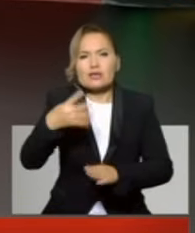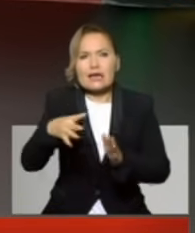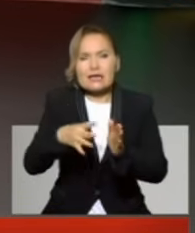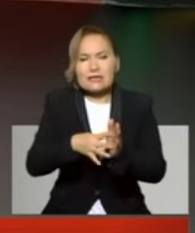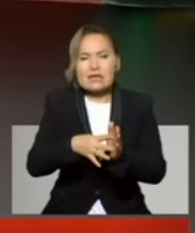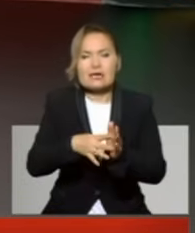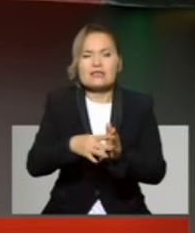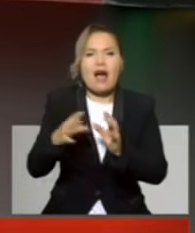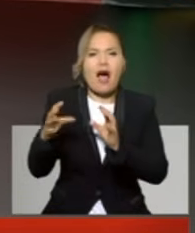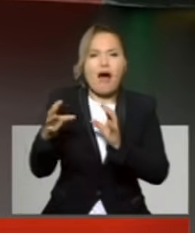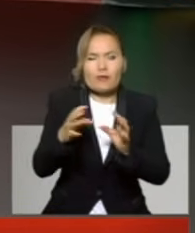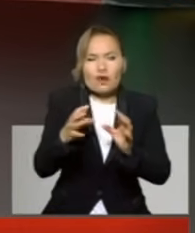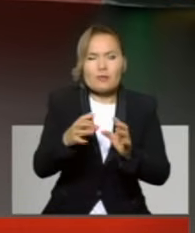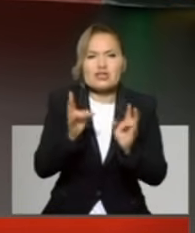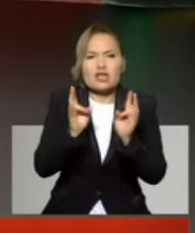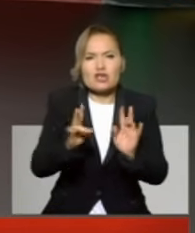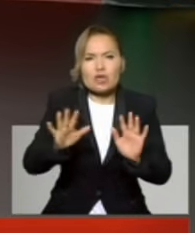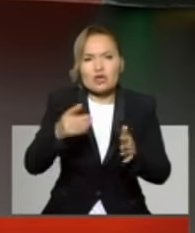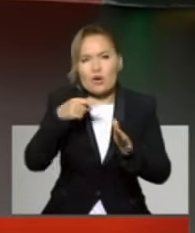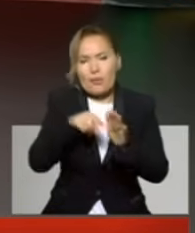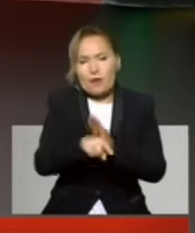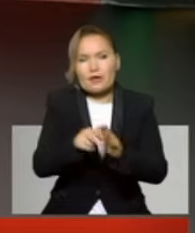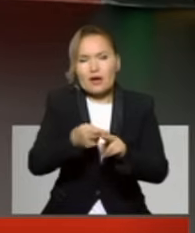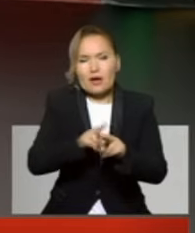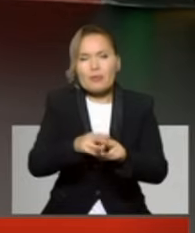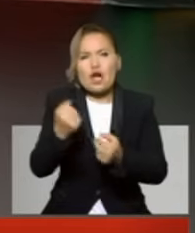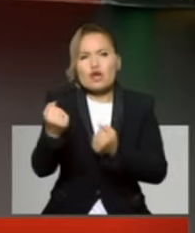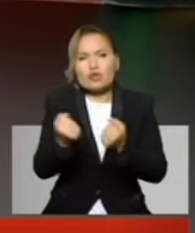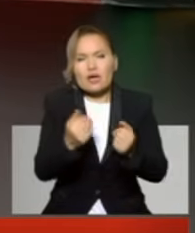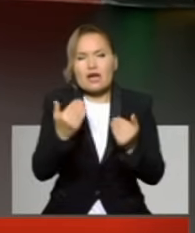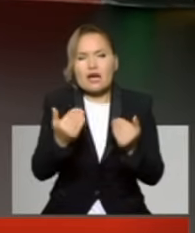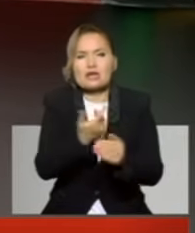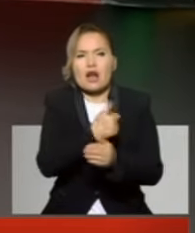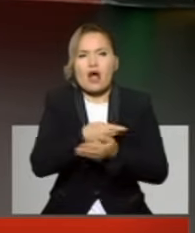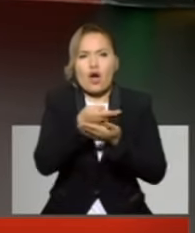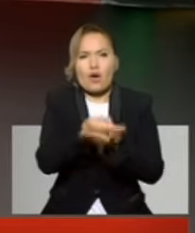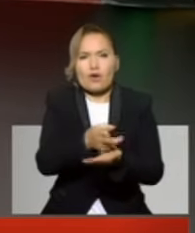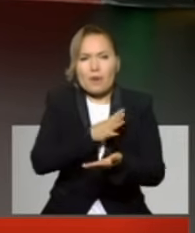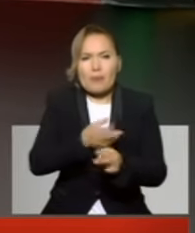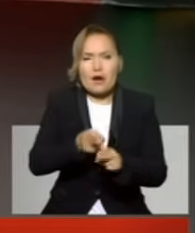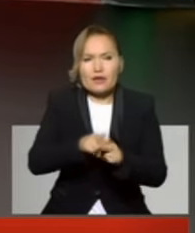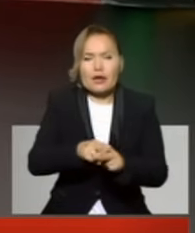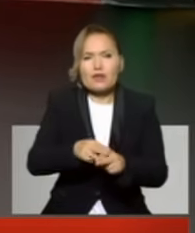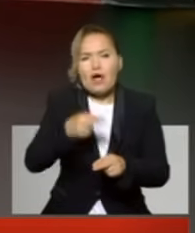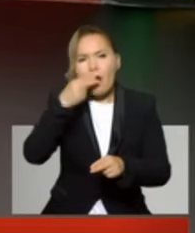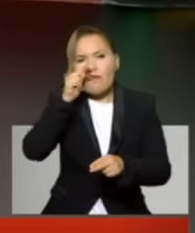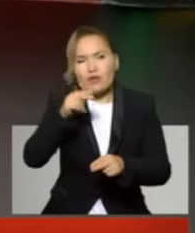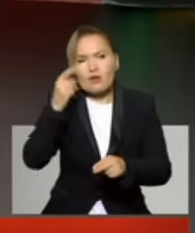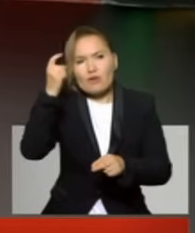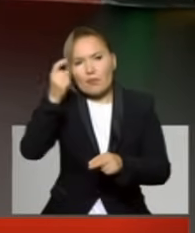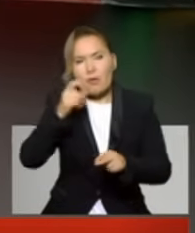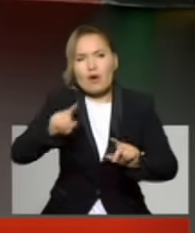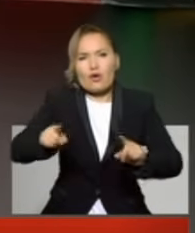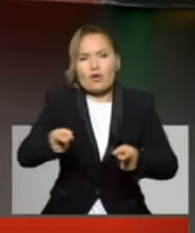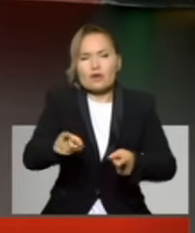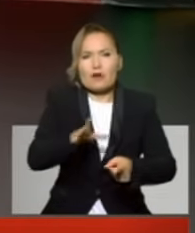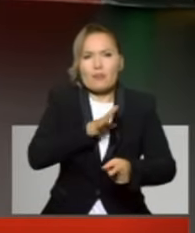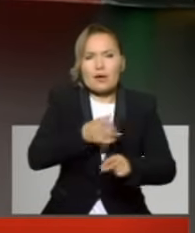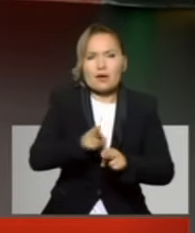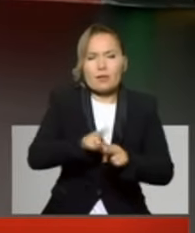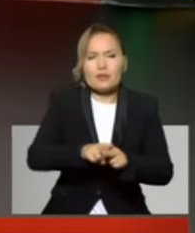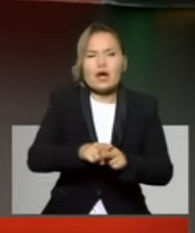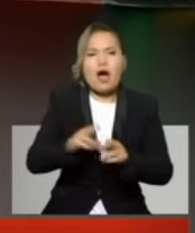қатынайтын автобуста болған. Жүргізуші қазір ауруханада жатыр. Ал күдікті ұсталып, оған қатысты қылмыстық іс қозғалды. Соңғы